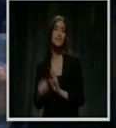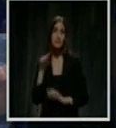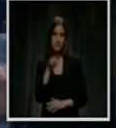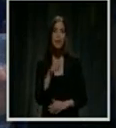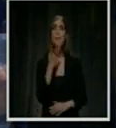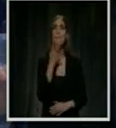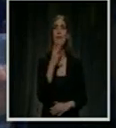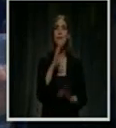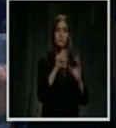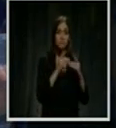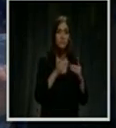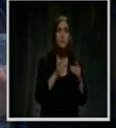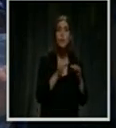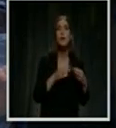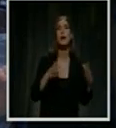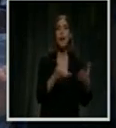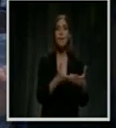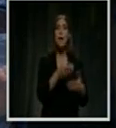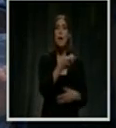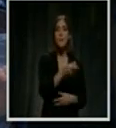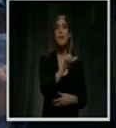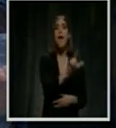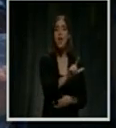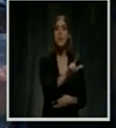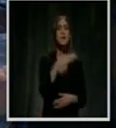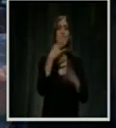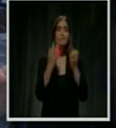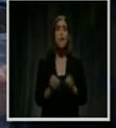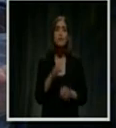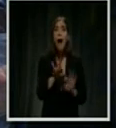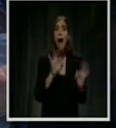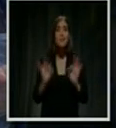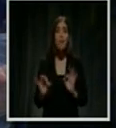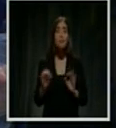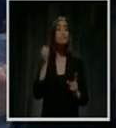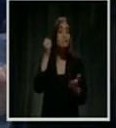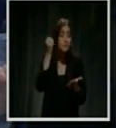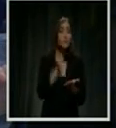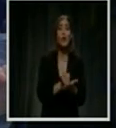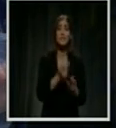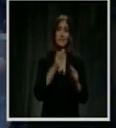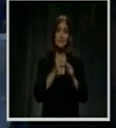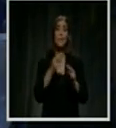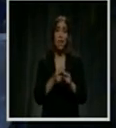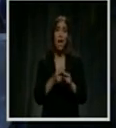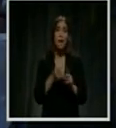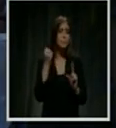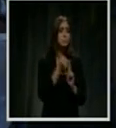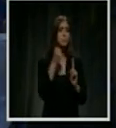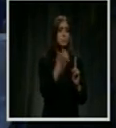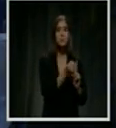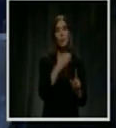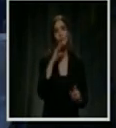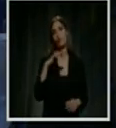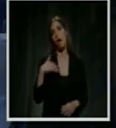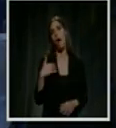dak kollu kellek tagħmel għax ma kellekx għażla walla ħares ma miltux għax kont imġiel biex tagħmlu tgħid mhux għax xtaqt